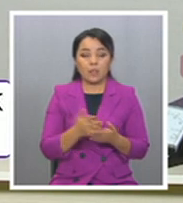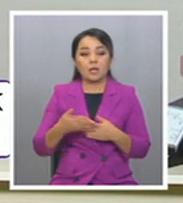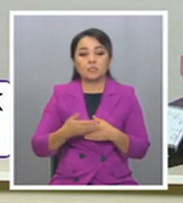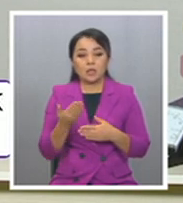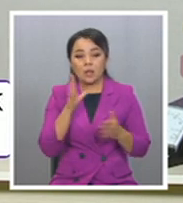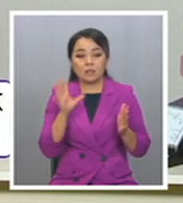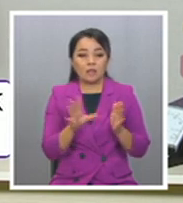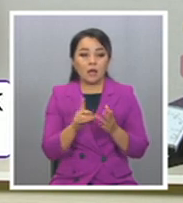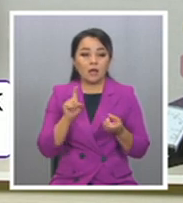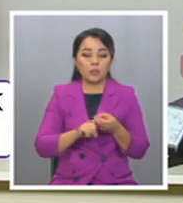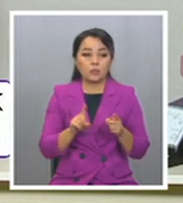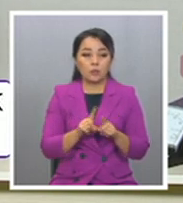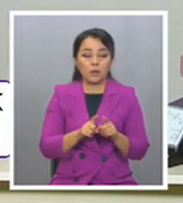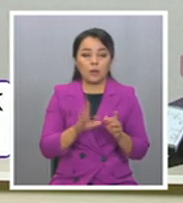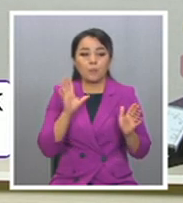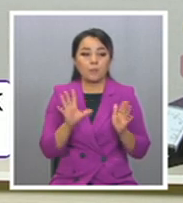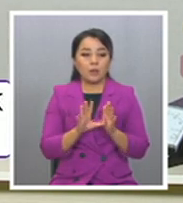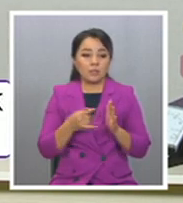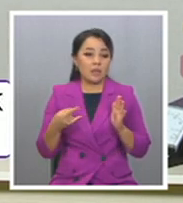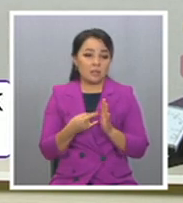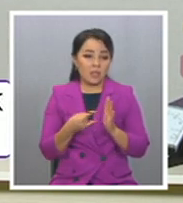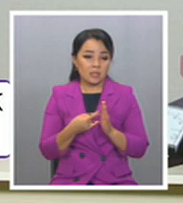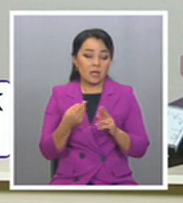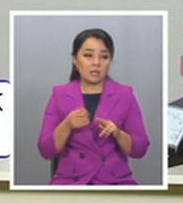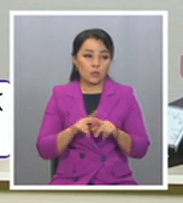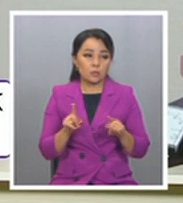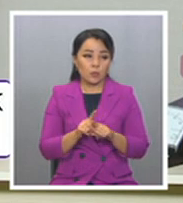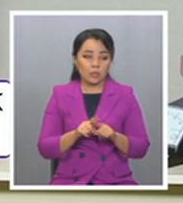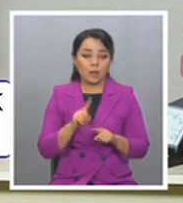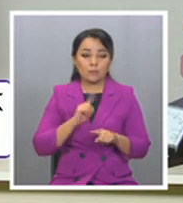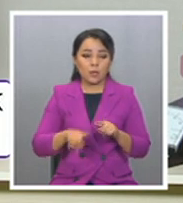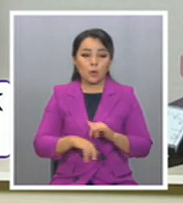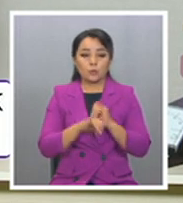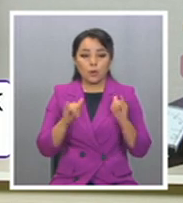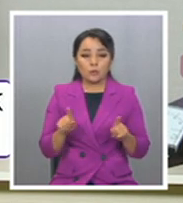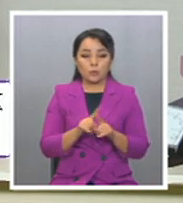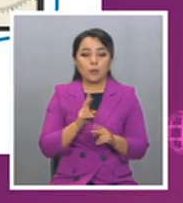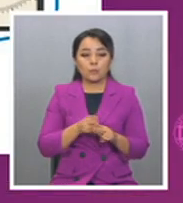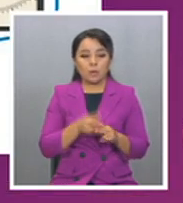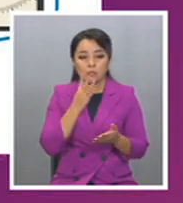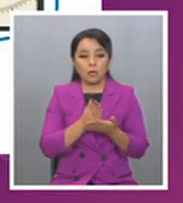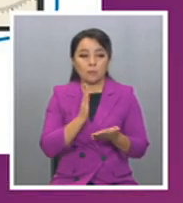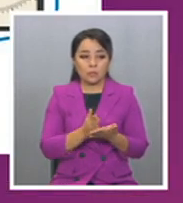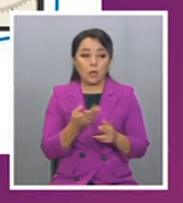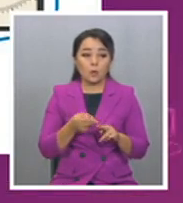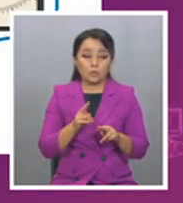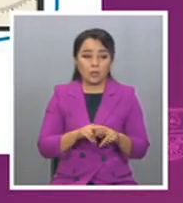өрісіне қарсы пайда болған магнит өрісі тізбектегі тоқ күшінің бірден артуына кедергі жасайды. Осы